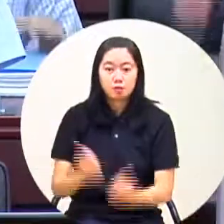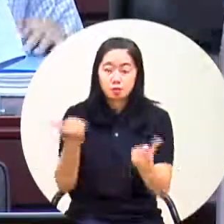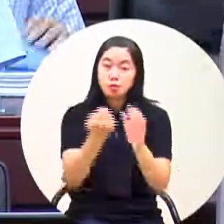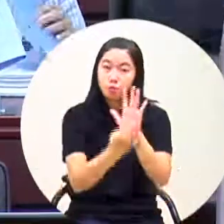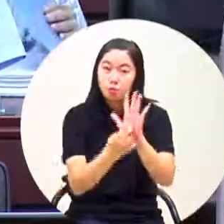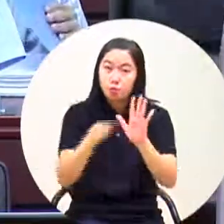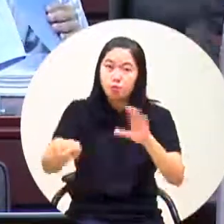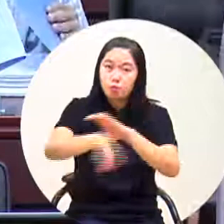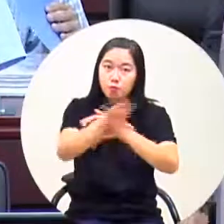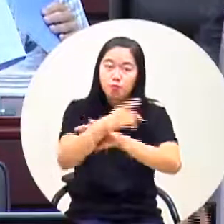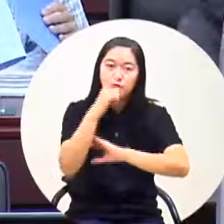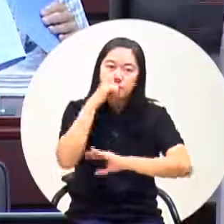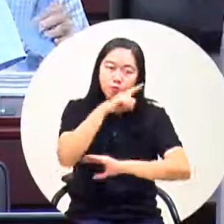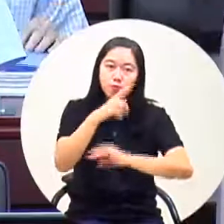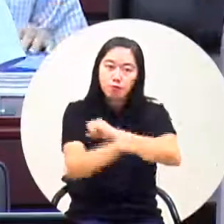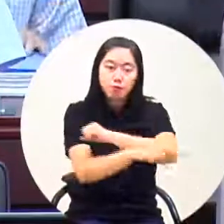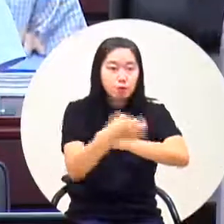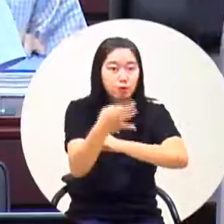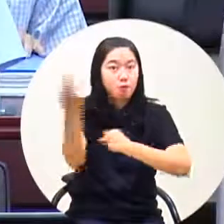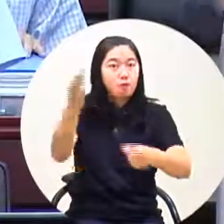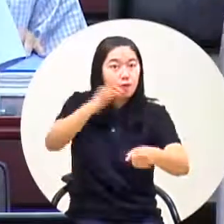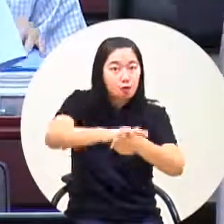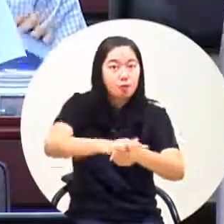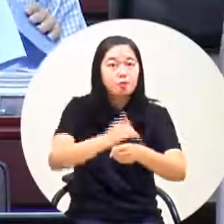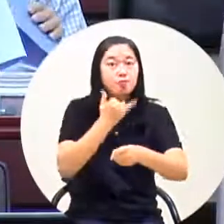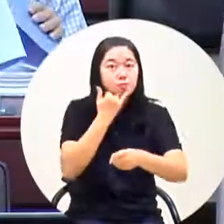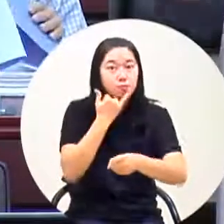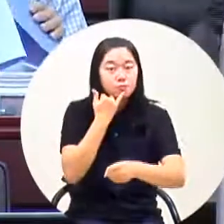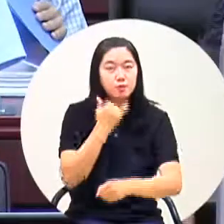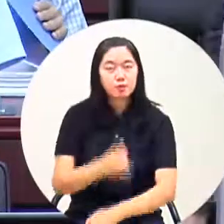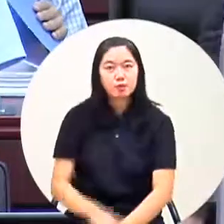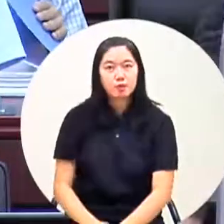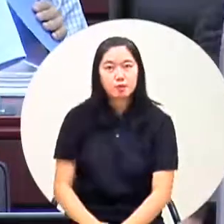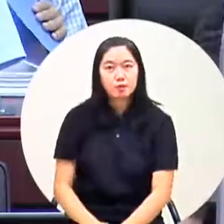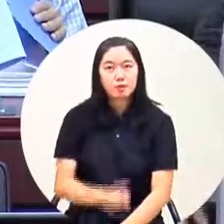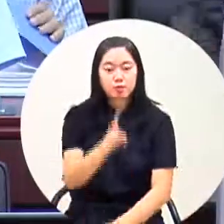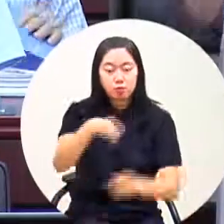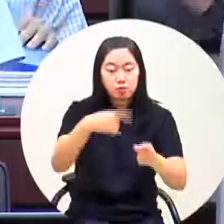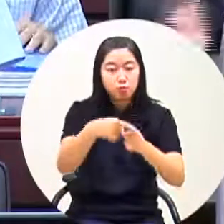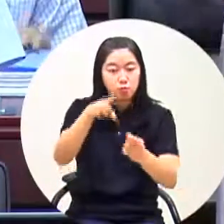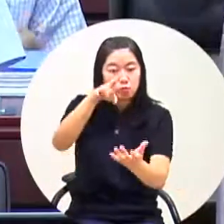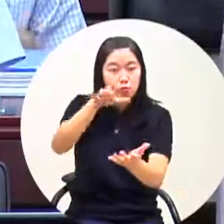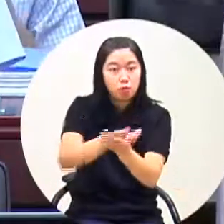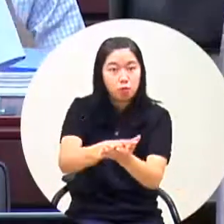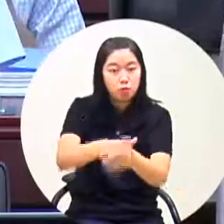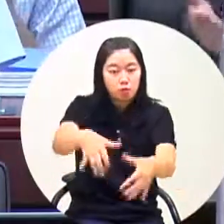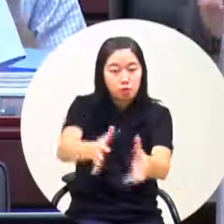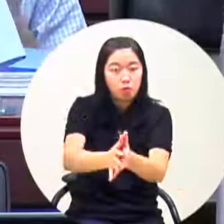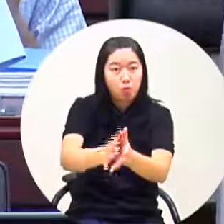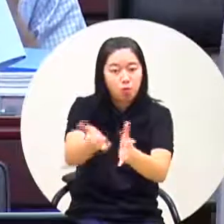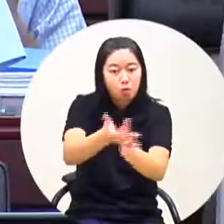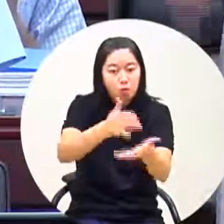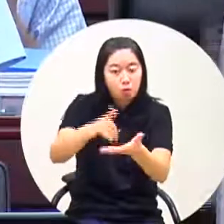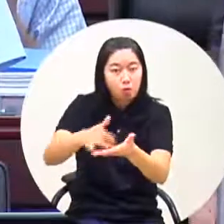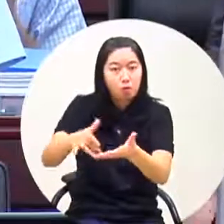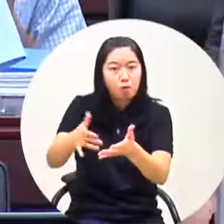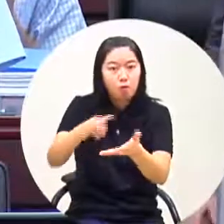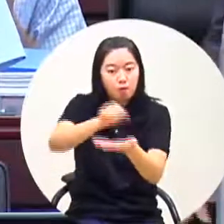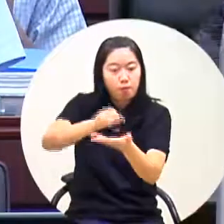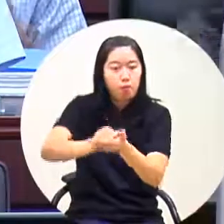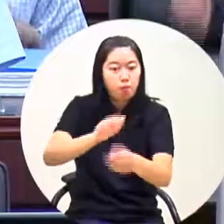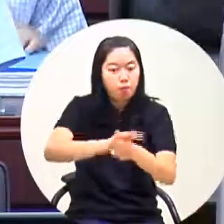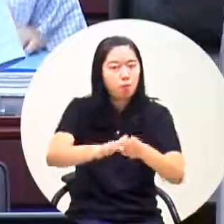基金或是用什么样的方式来把这个部分，而且其实你也不是一年把它编组，一年预算把它编组，可能你如果你那